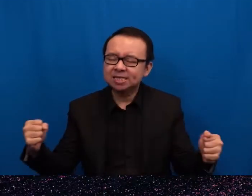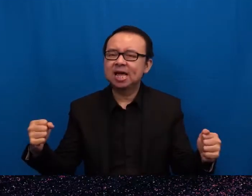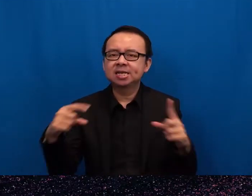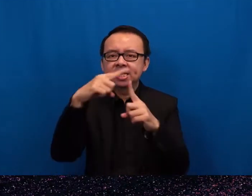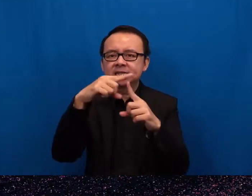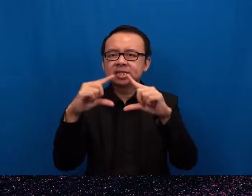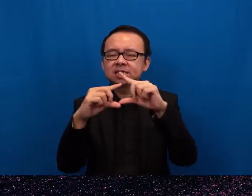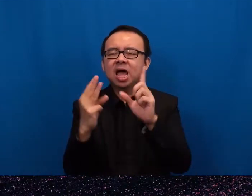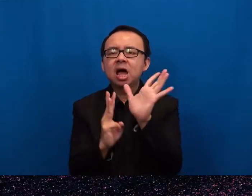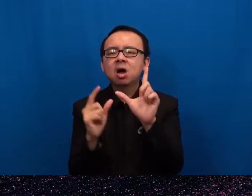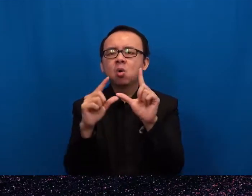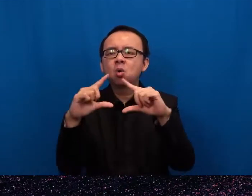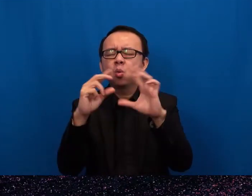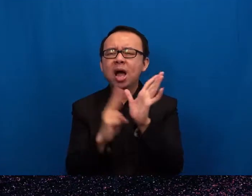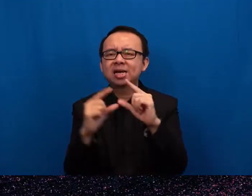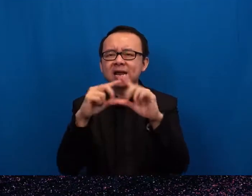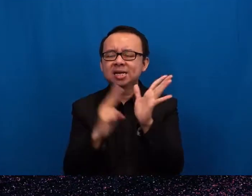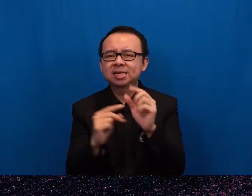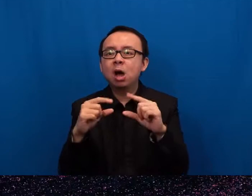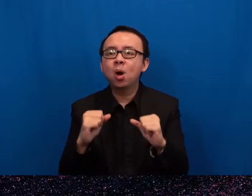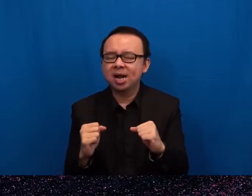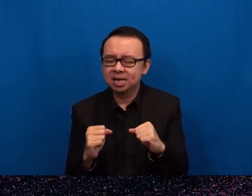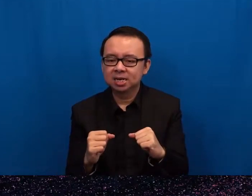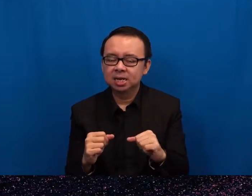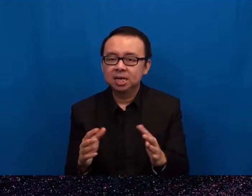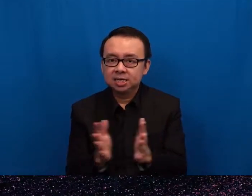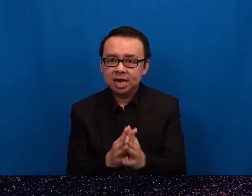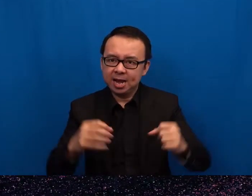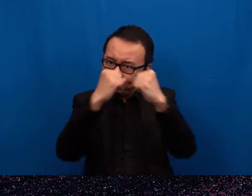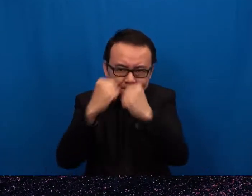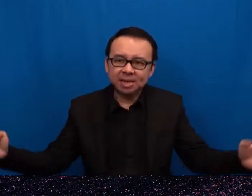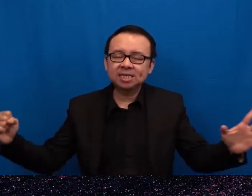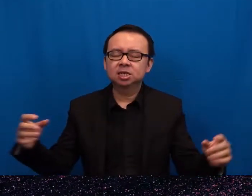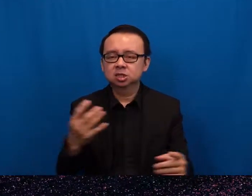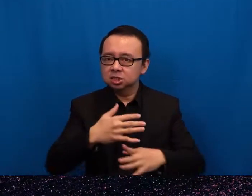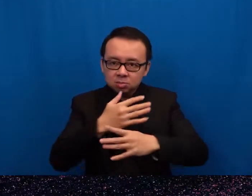kita dipanggil Tuhan dengan satu urapan. Pergi, beritakan, dan lepaskan tahanan.